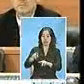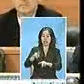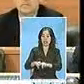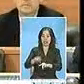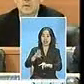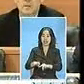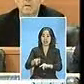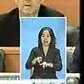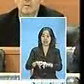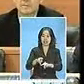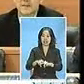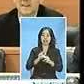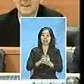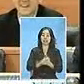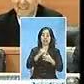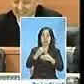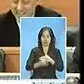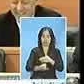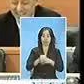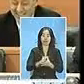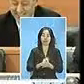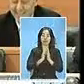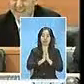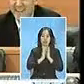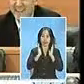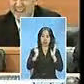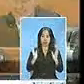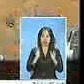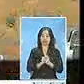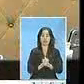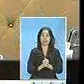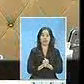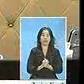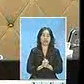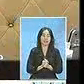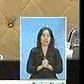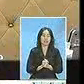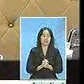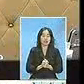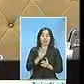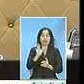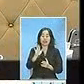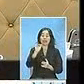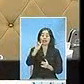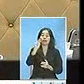างเสียและจะจบครับขอบพระคุณมากครับ เอาเฮท่านยุคน